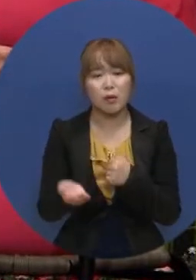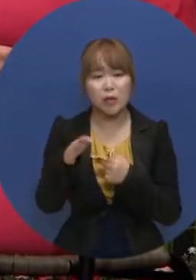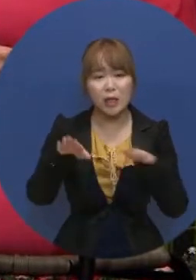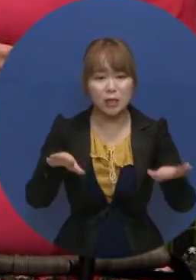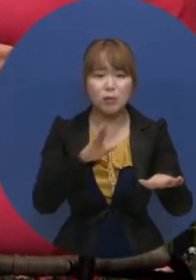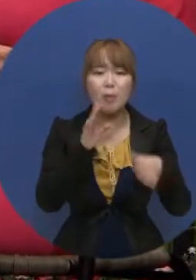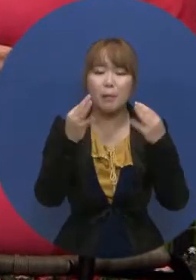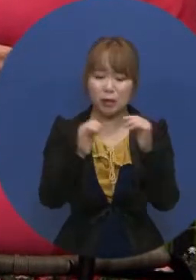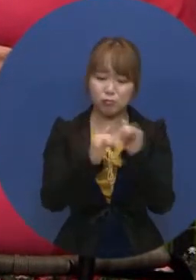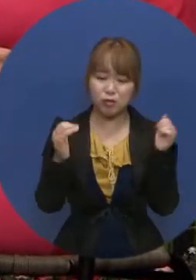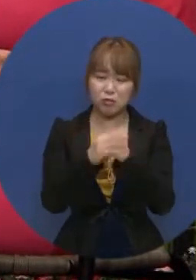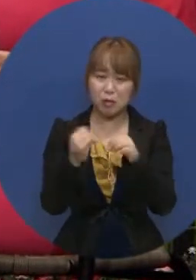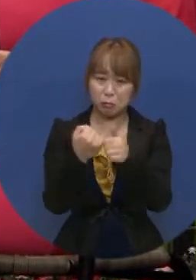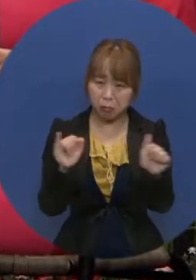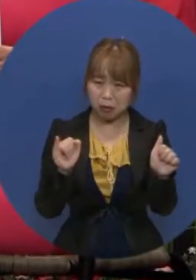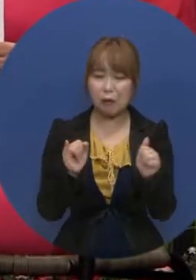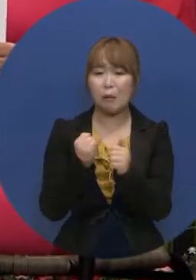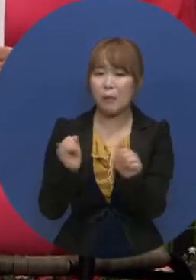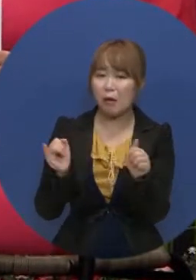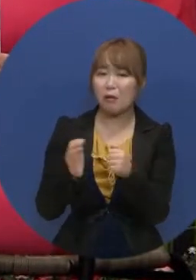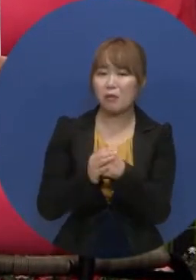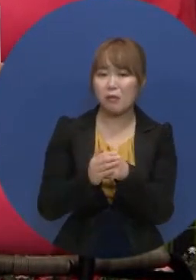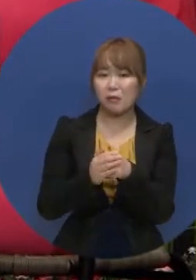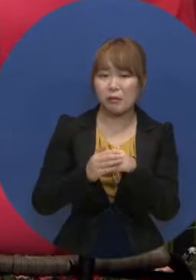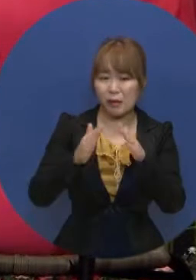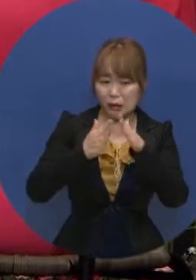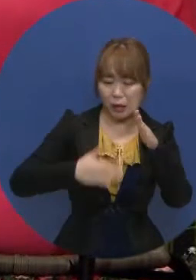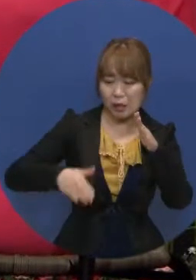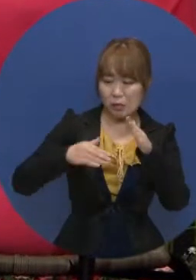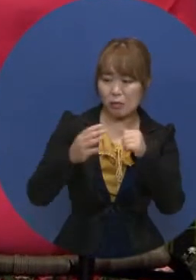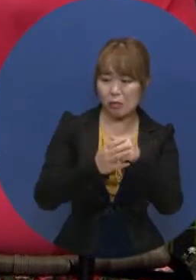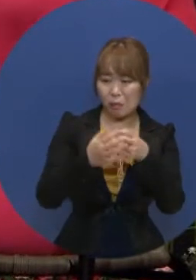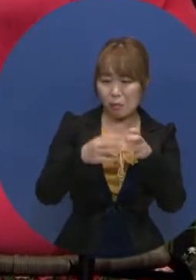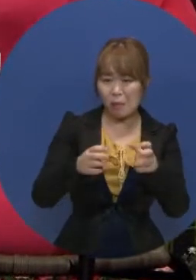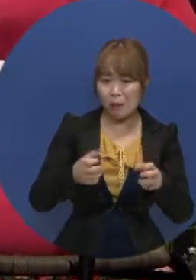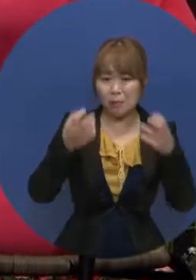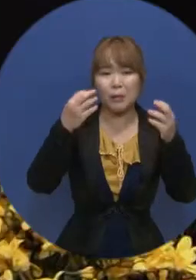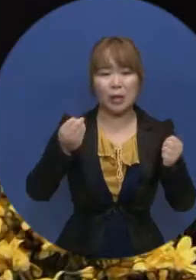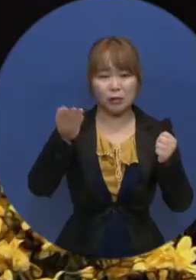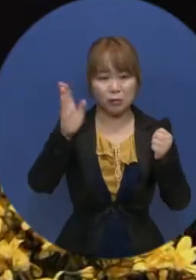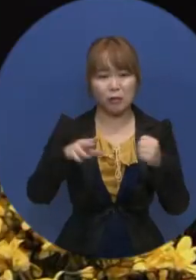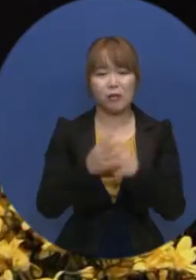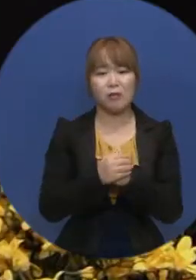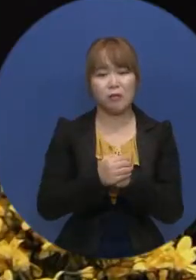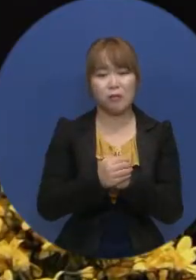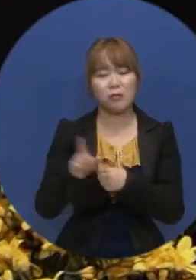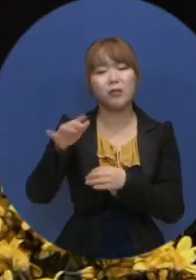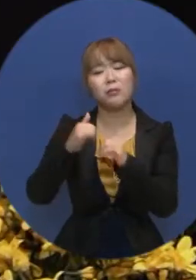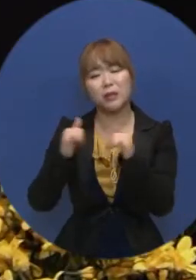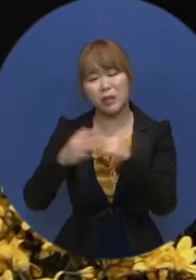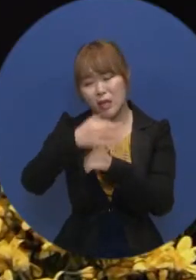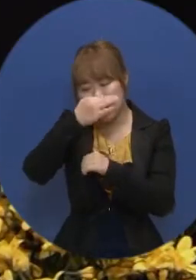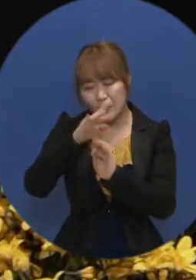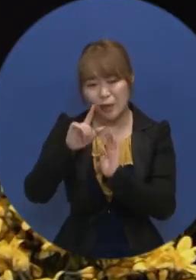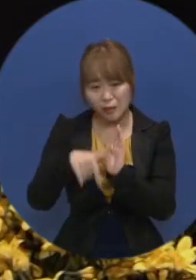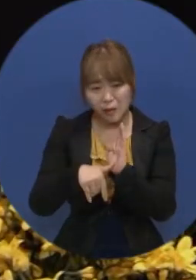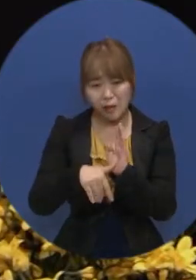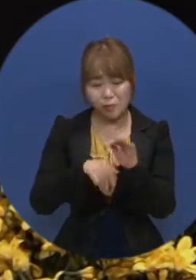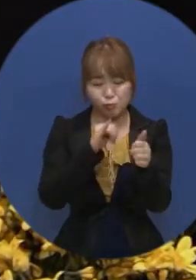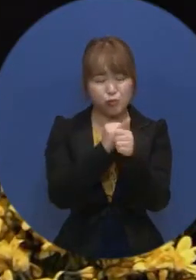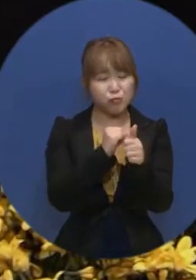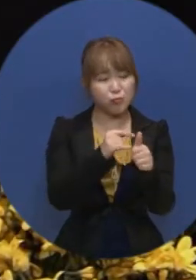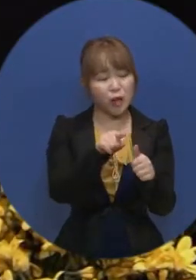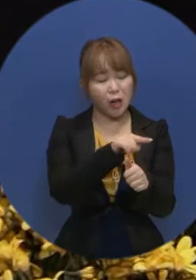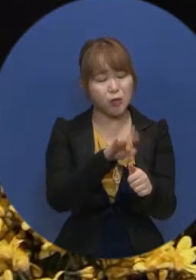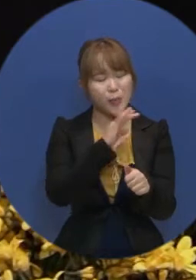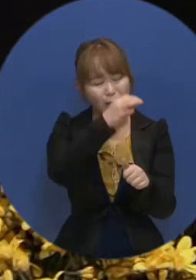많은 분들이 이혼하시고 또 이 가정이 깨지는 가정들이 많은데 그분들이 힘들 때 부부가